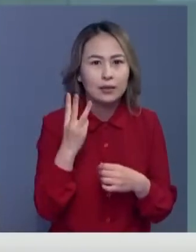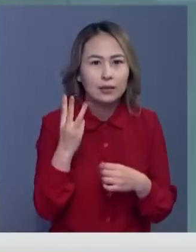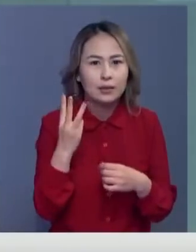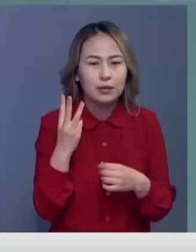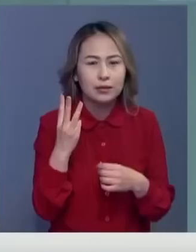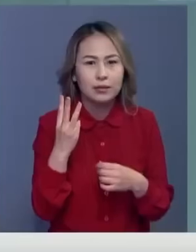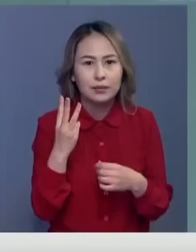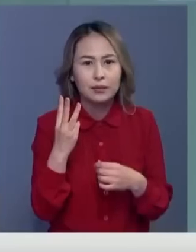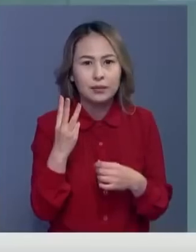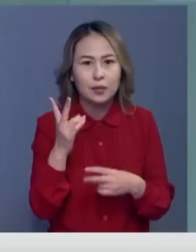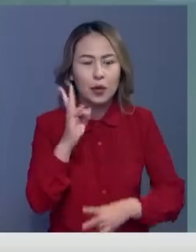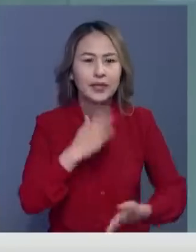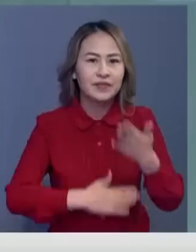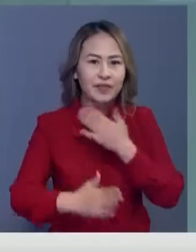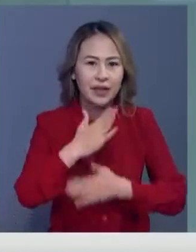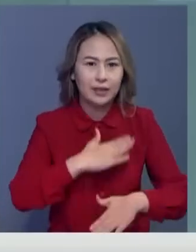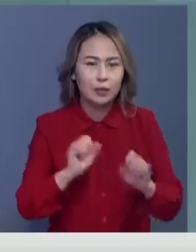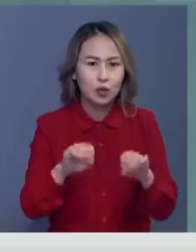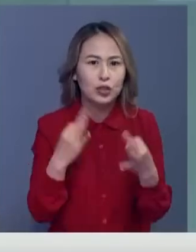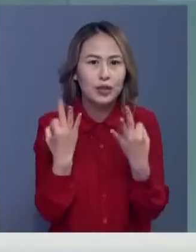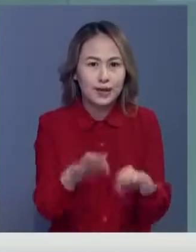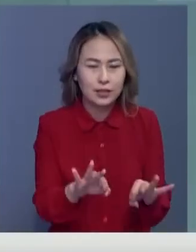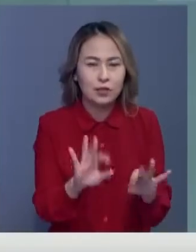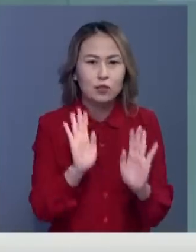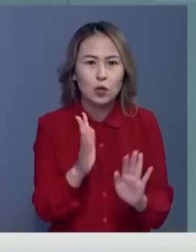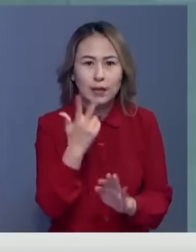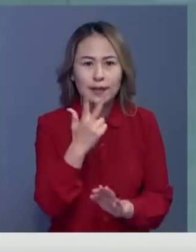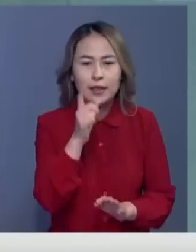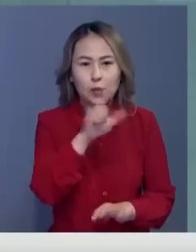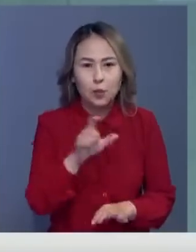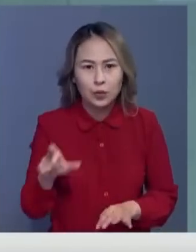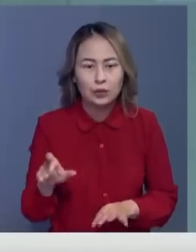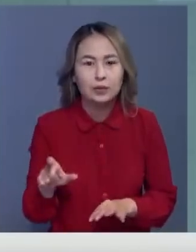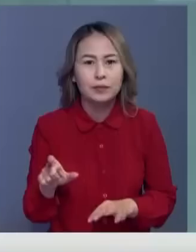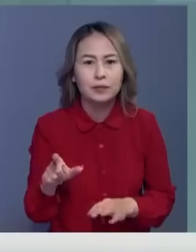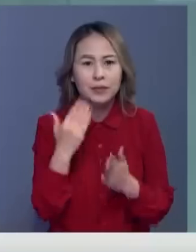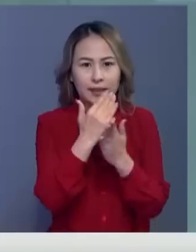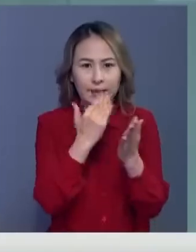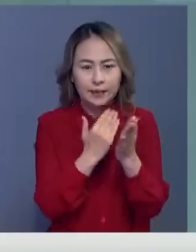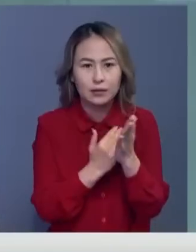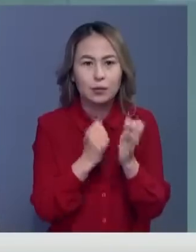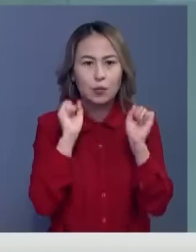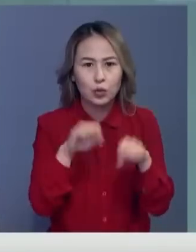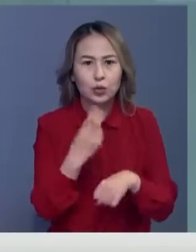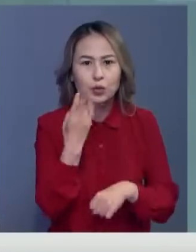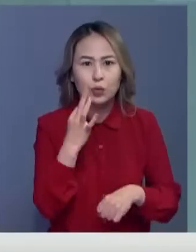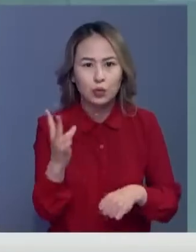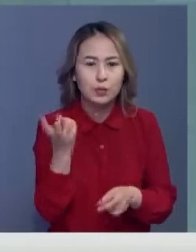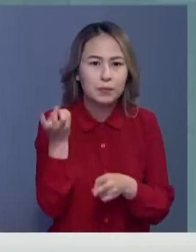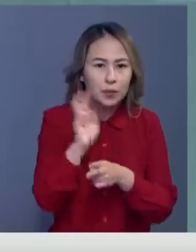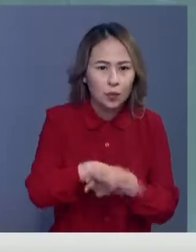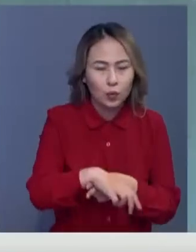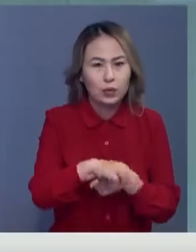ол мүмкіндігі шектеулі жандар. Осы 3 санаттағы азаматтарға, яғни онлайн қызметтерді халыққа қызмет көрсету орталығына